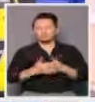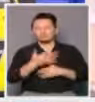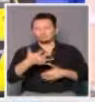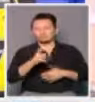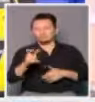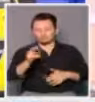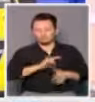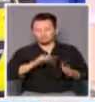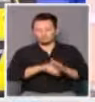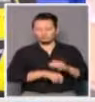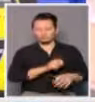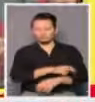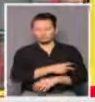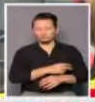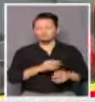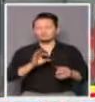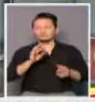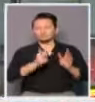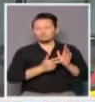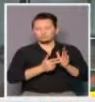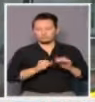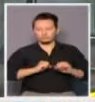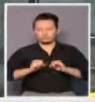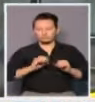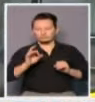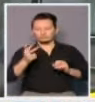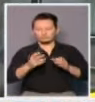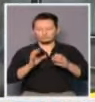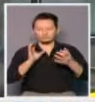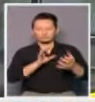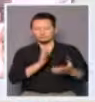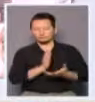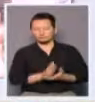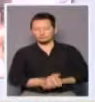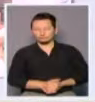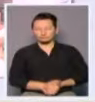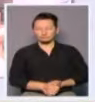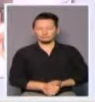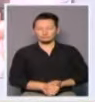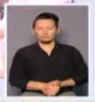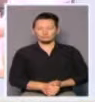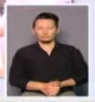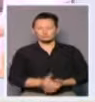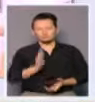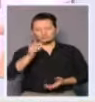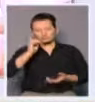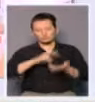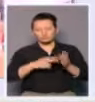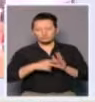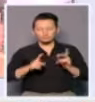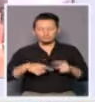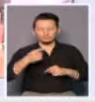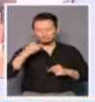50 специалистов. На вызов выезжают 8 бригад скорой помощи. В будущем, да, планируется со следующего